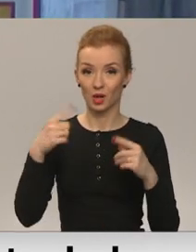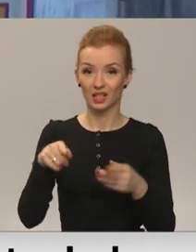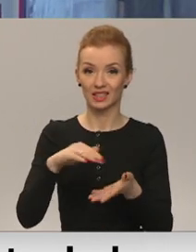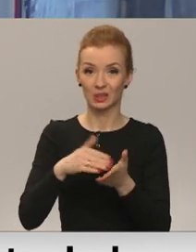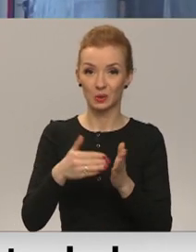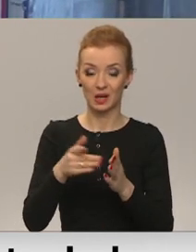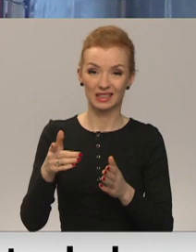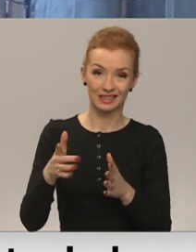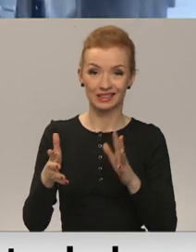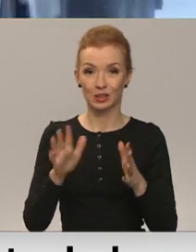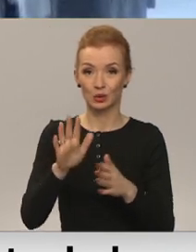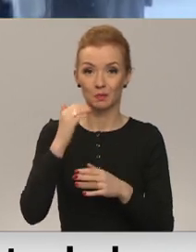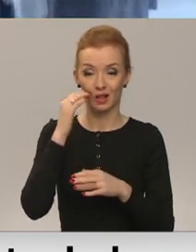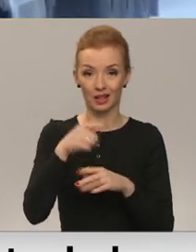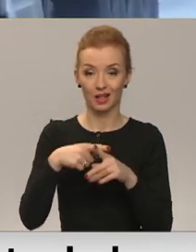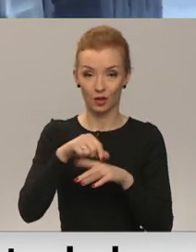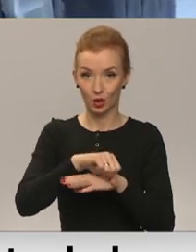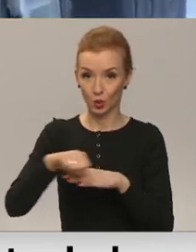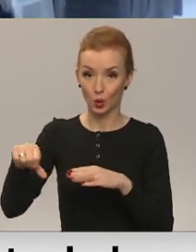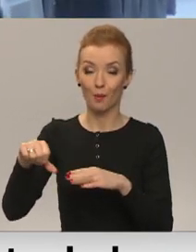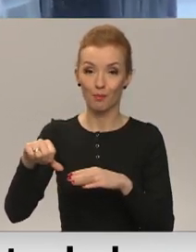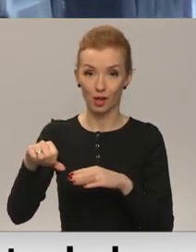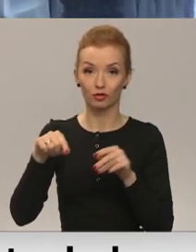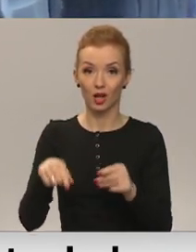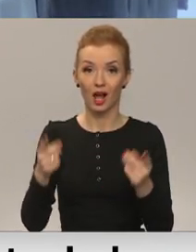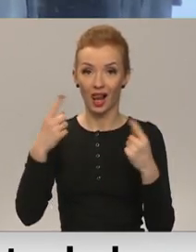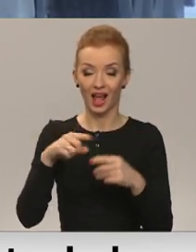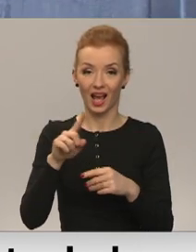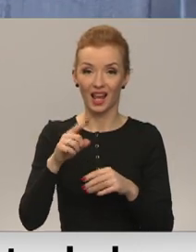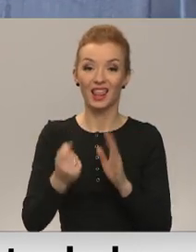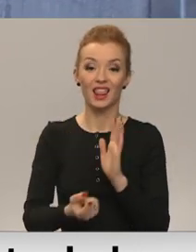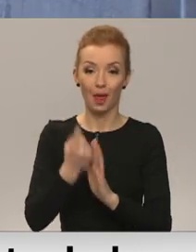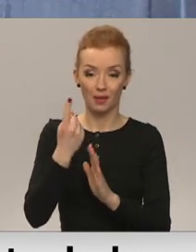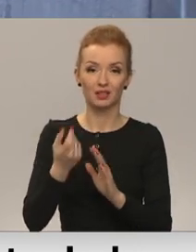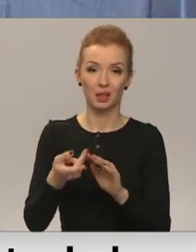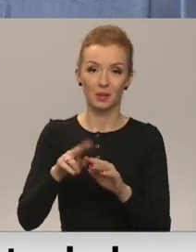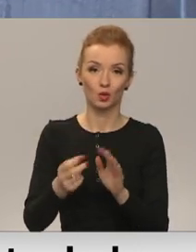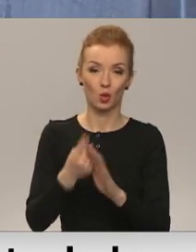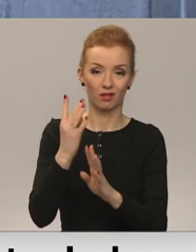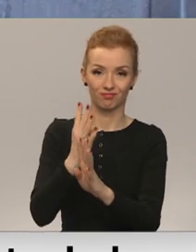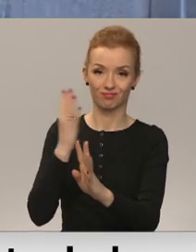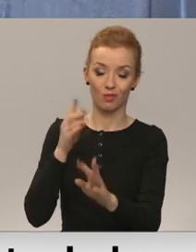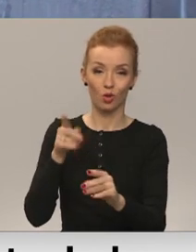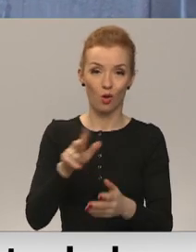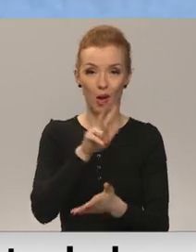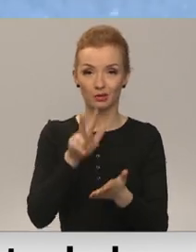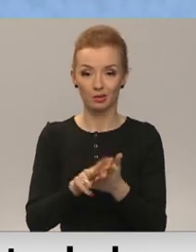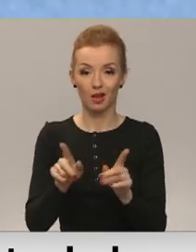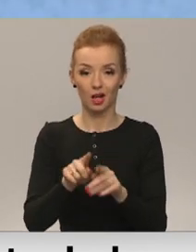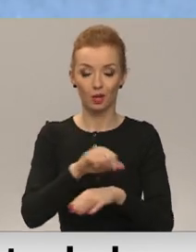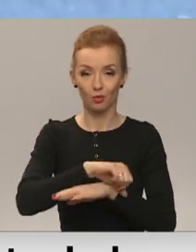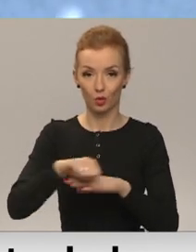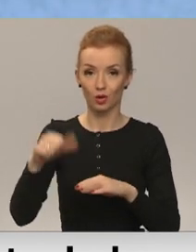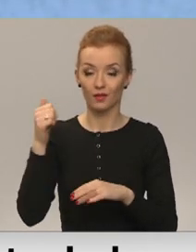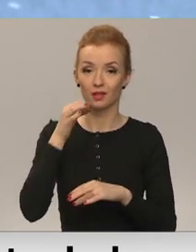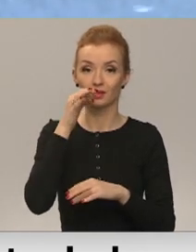uz Baltkrievijas robežas atšķirībā no citiem gadiem, šajā laikā ir viens no iemesliem garām rindām, apstiprina arī muita. Daudzi